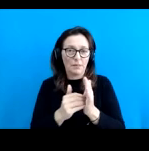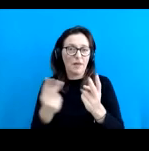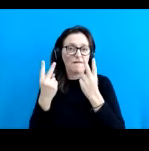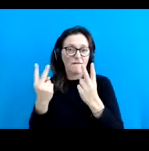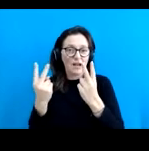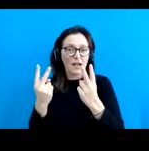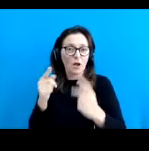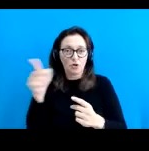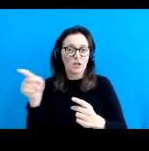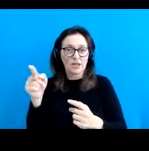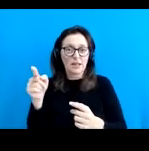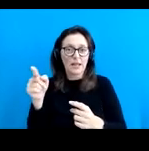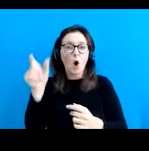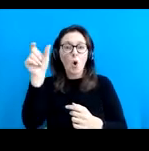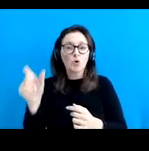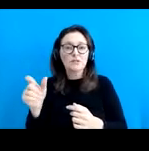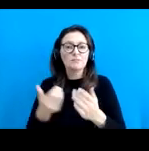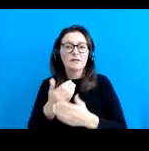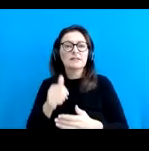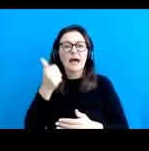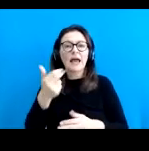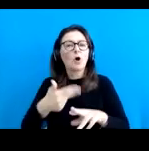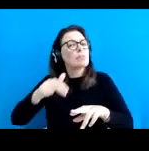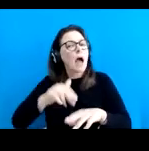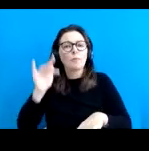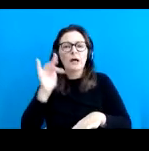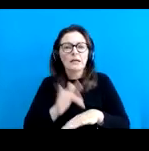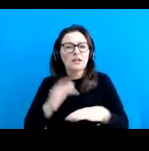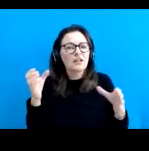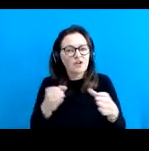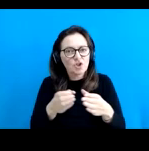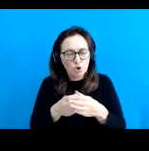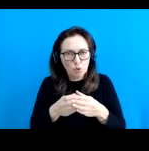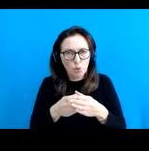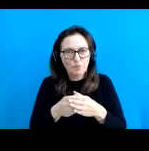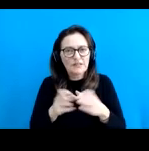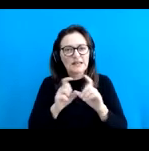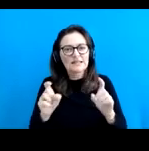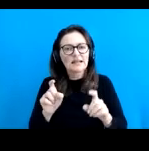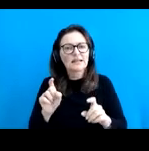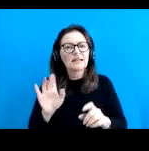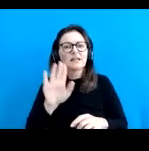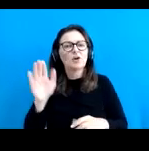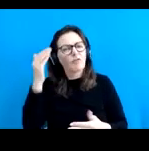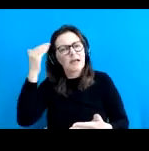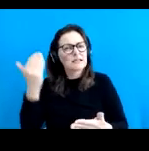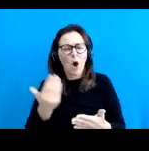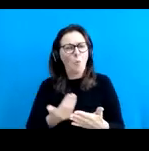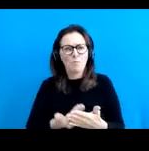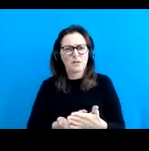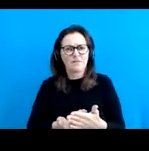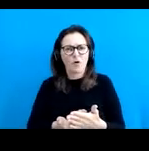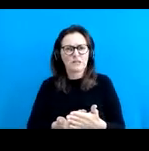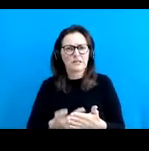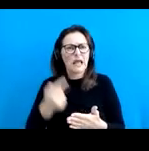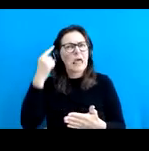te osebe za eno izmed najranljivejših skupin, prav zaradi njihove zaupljivosti in naivnosti, kar bi